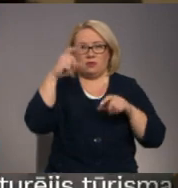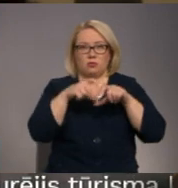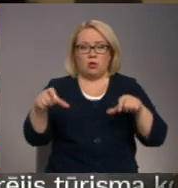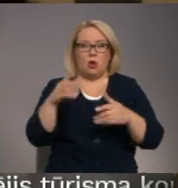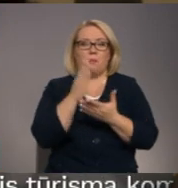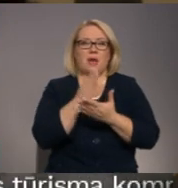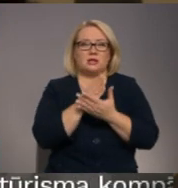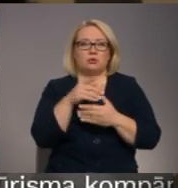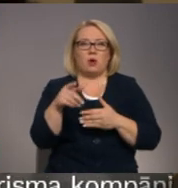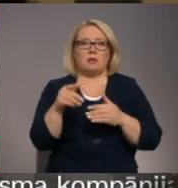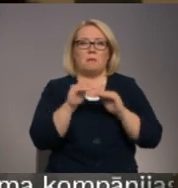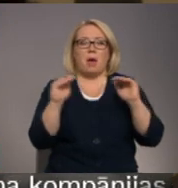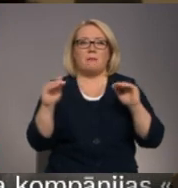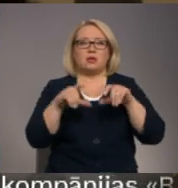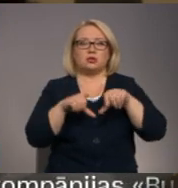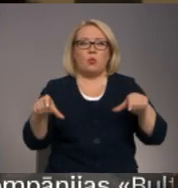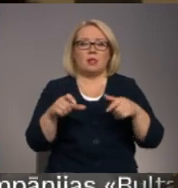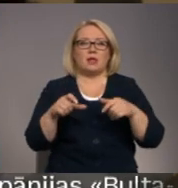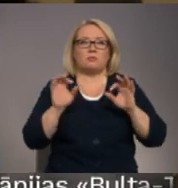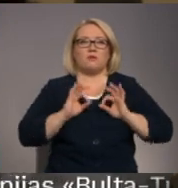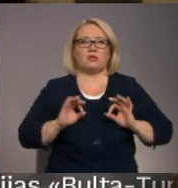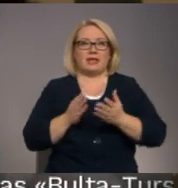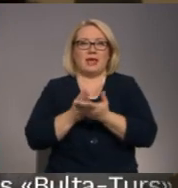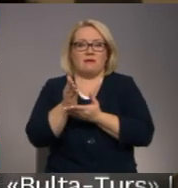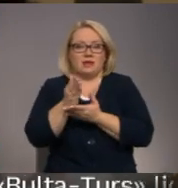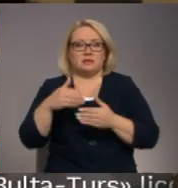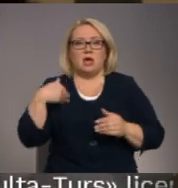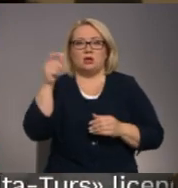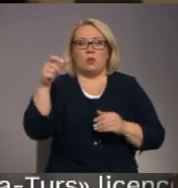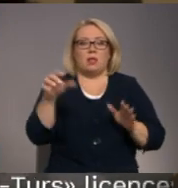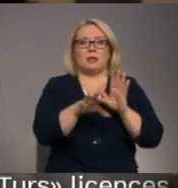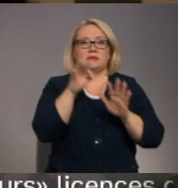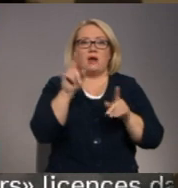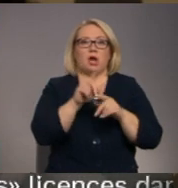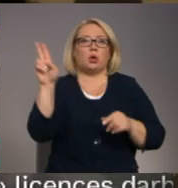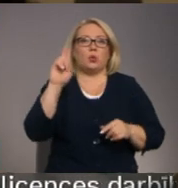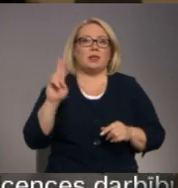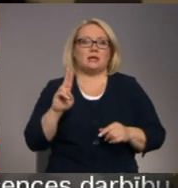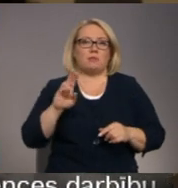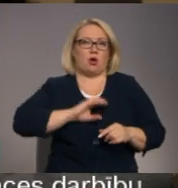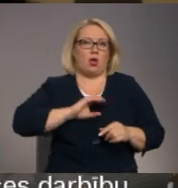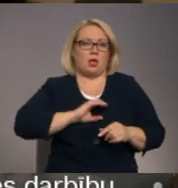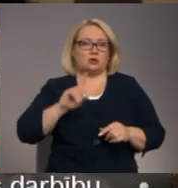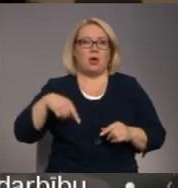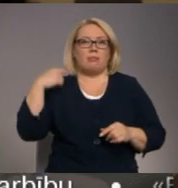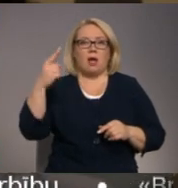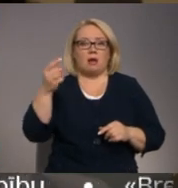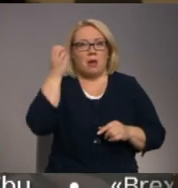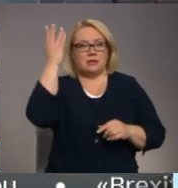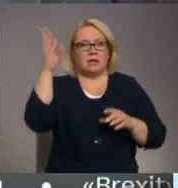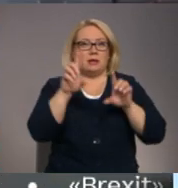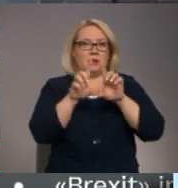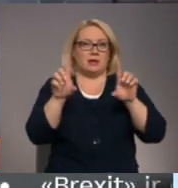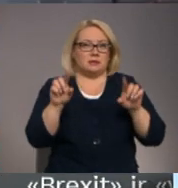pamatskolas profesionālās ievirzes programmu, skolēni izvēlēsies arī jūrniecības koledžu kā savu nākošo izglītības